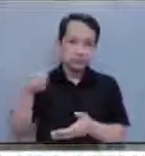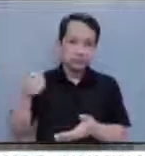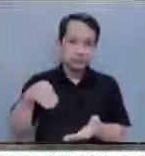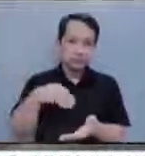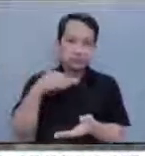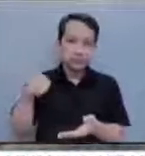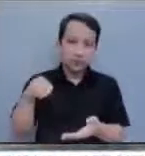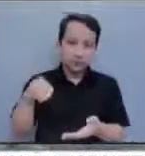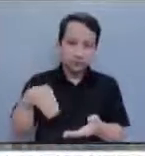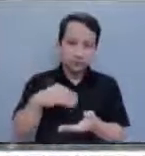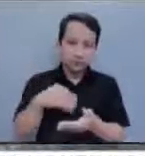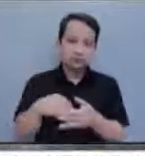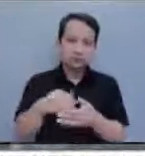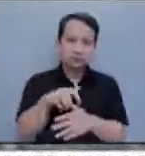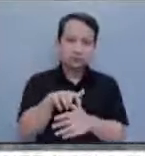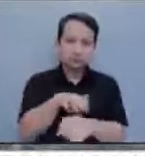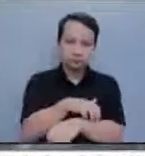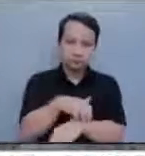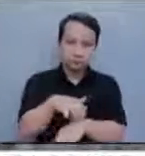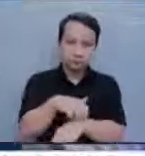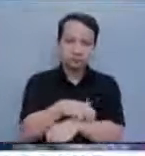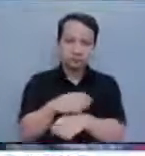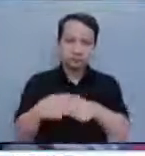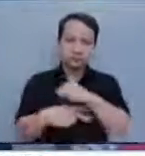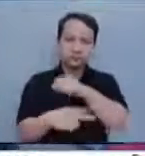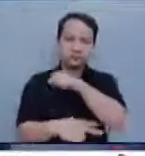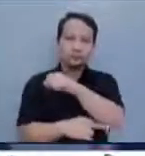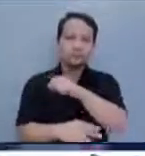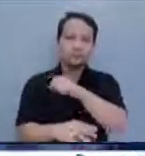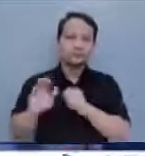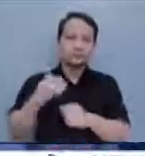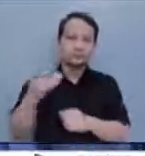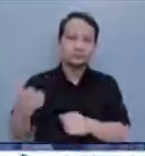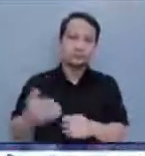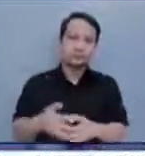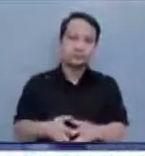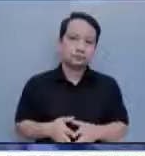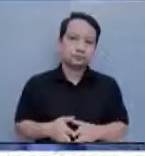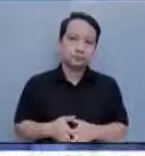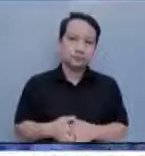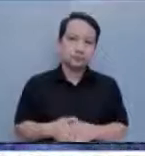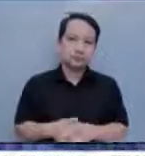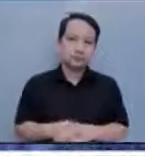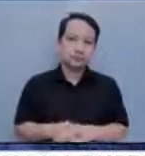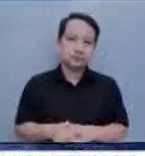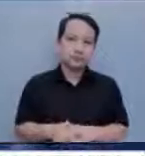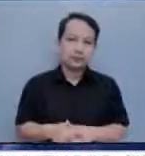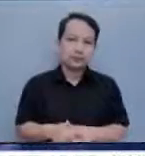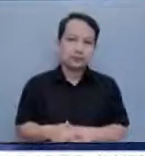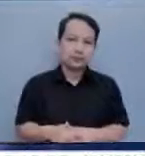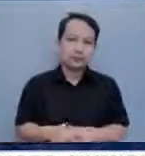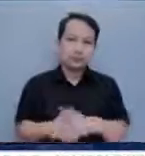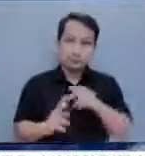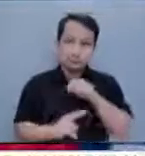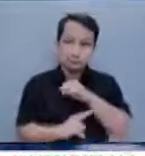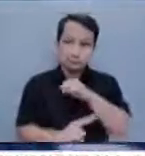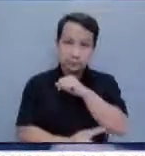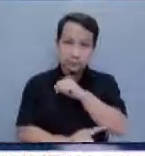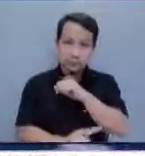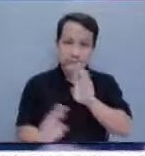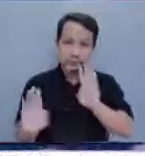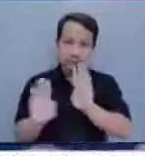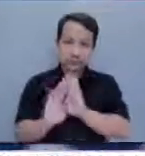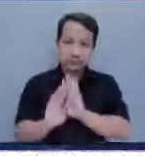Bridge at sa kanilang destinasyon. Ito pong bridge na to, buong bridge po ay isasara sa